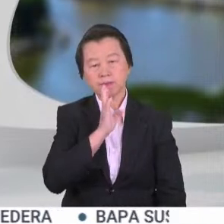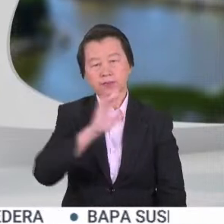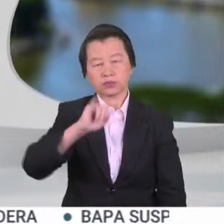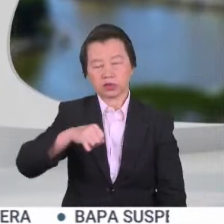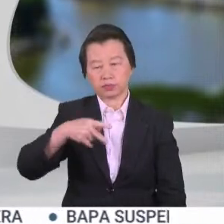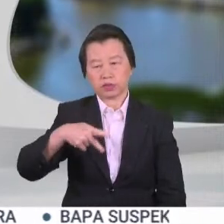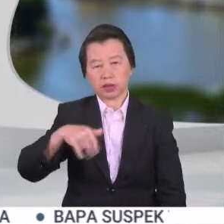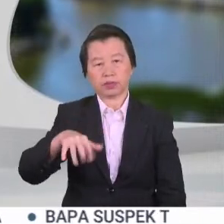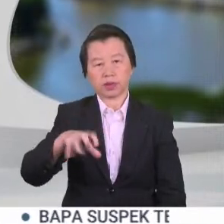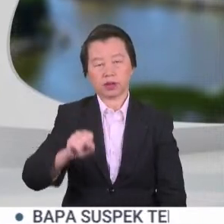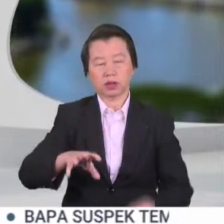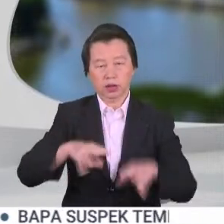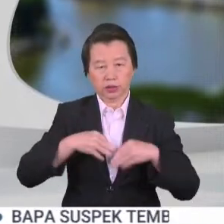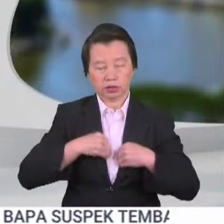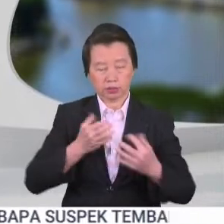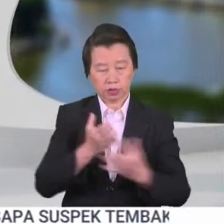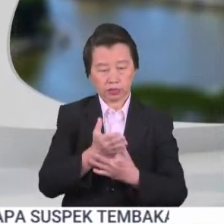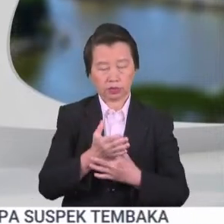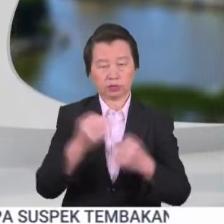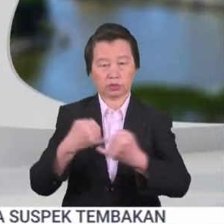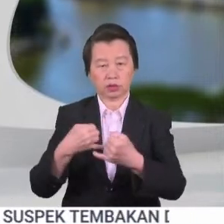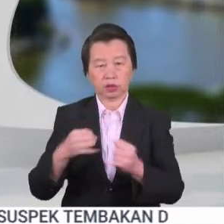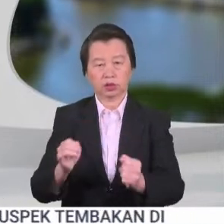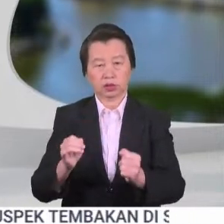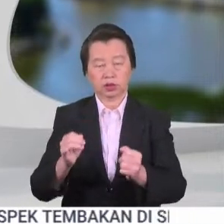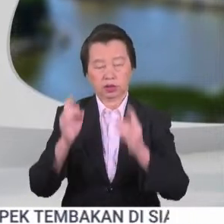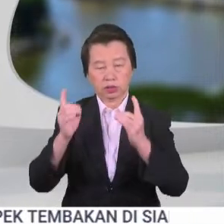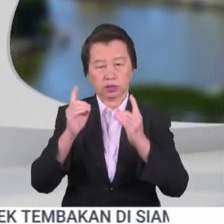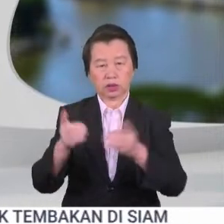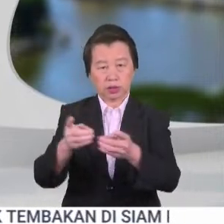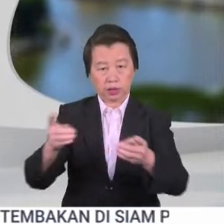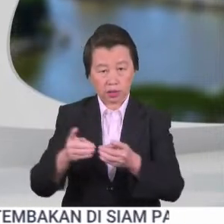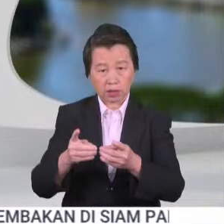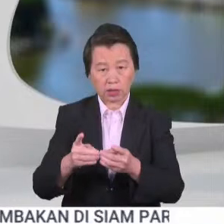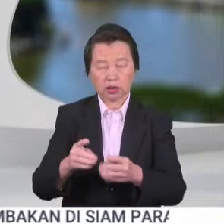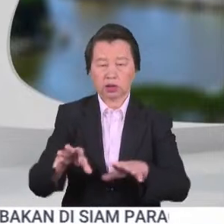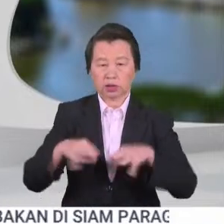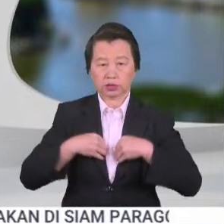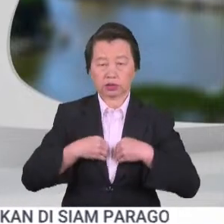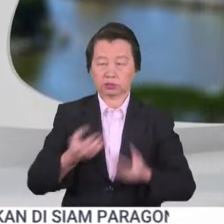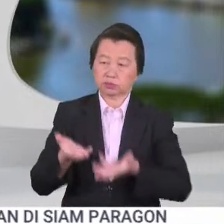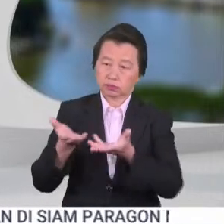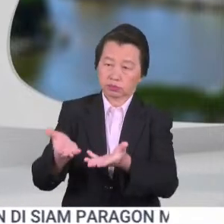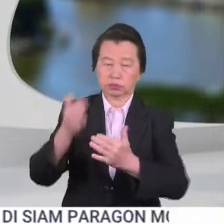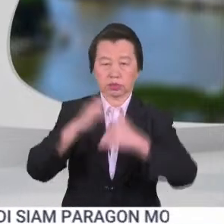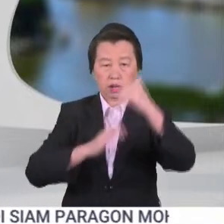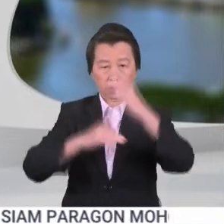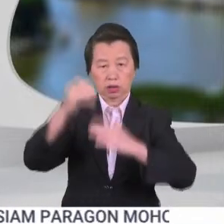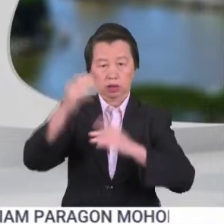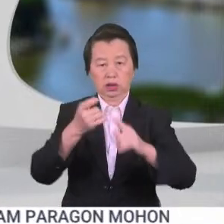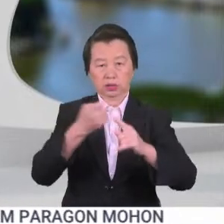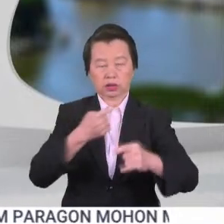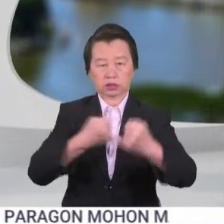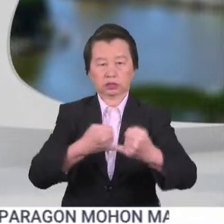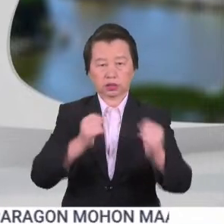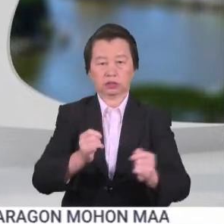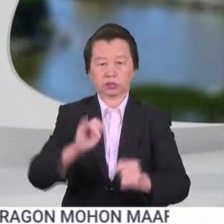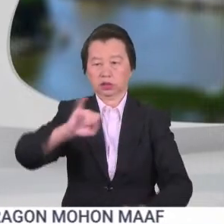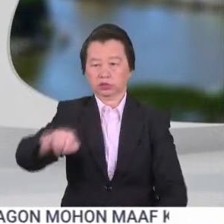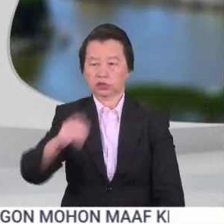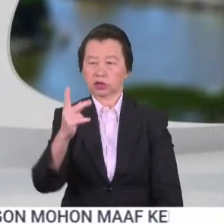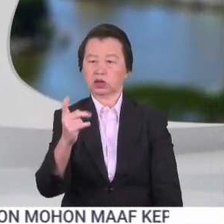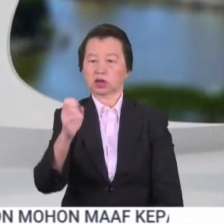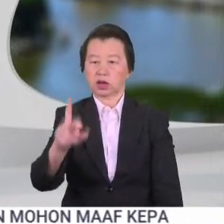JPNS menerusi pejabat pendidikan daerah PD Bintulu telah menerima penyerahan bangunan daripada pihak jabatan kerja